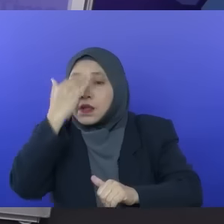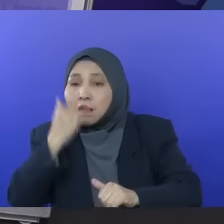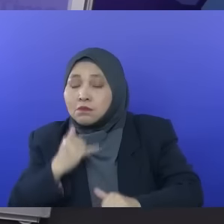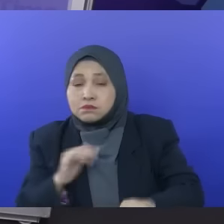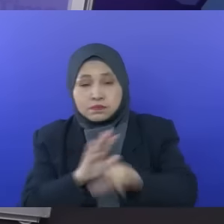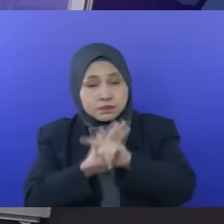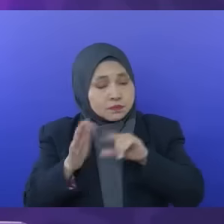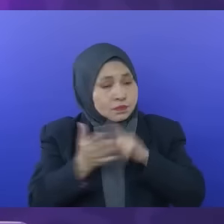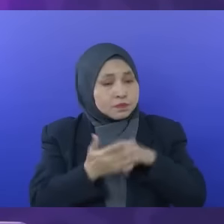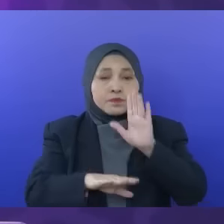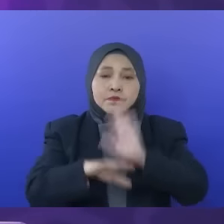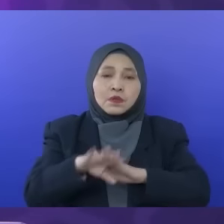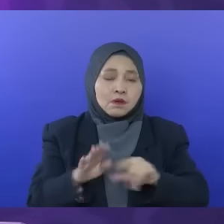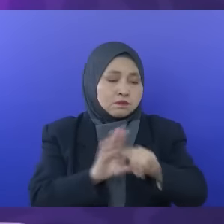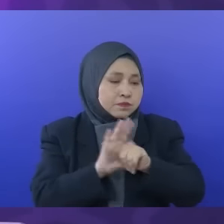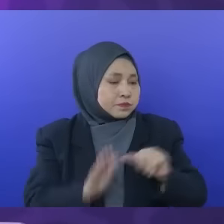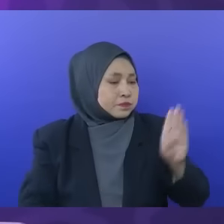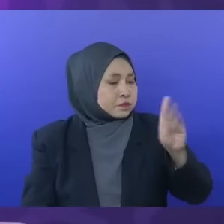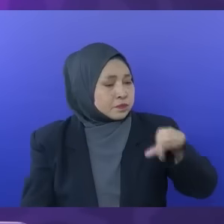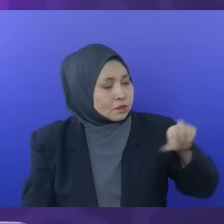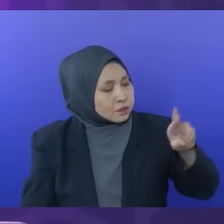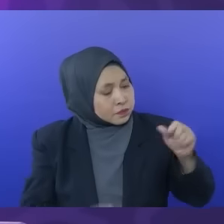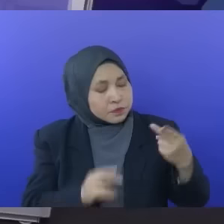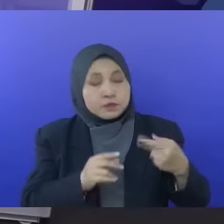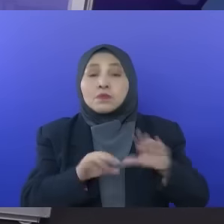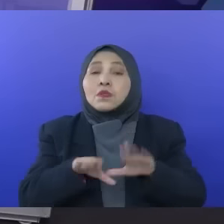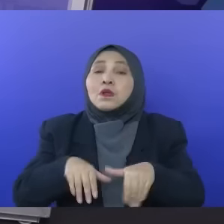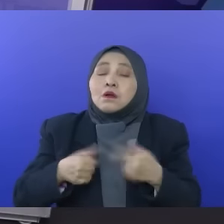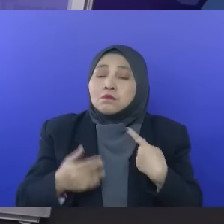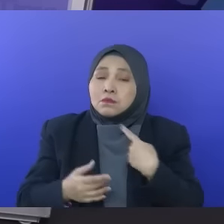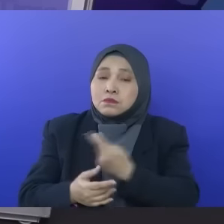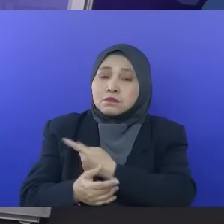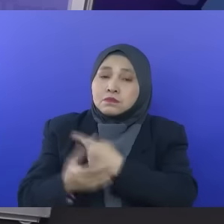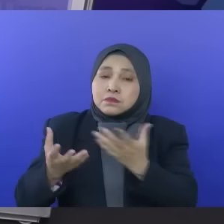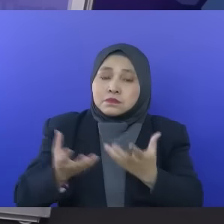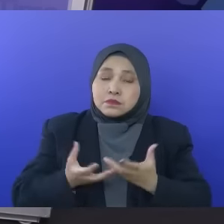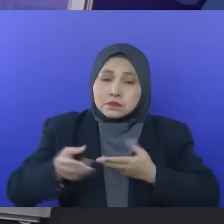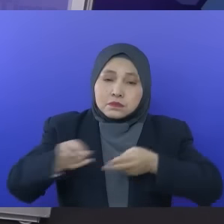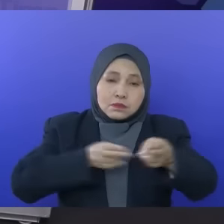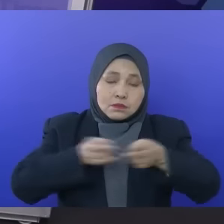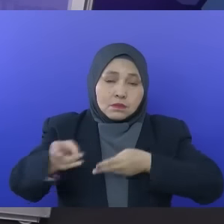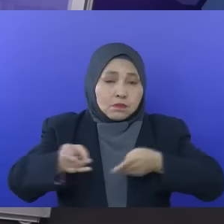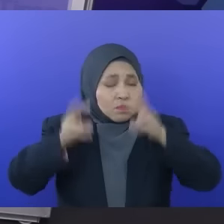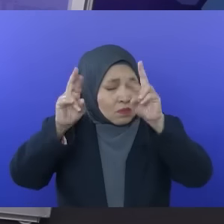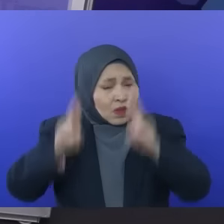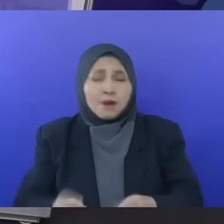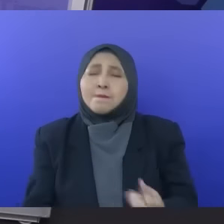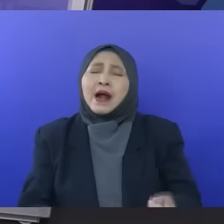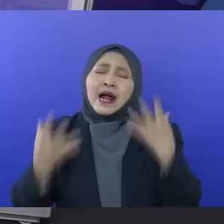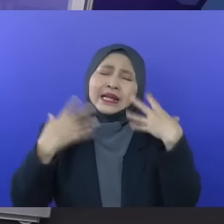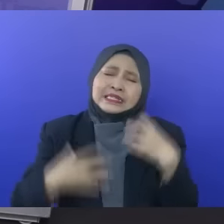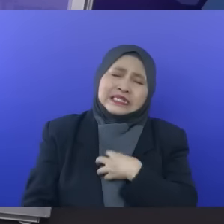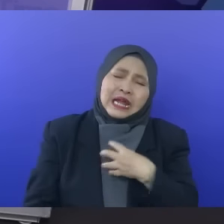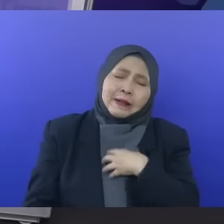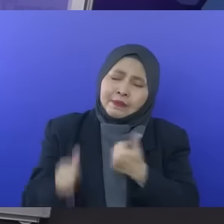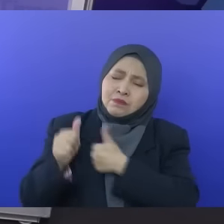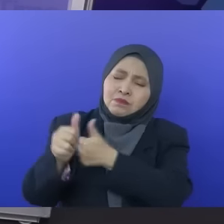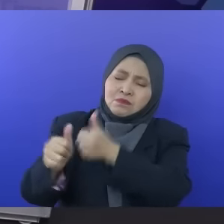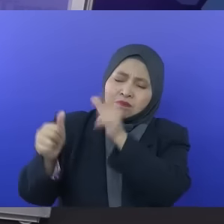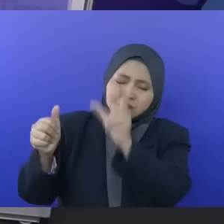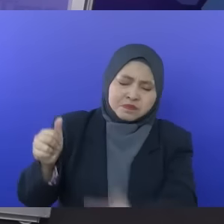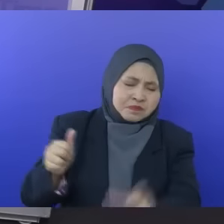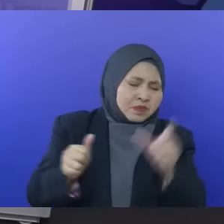surah ini dinamakan surah al-baqarah nak menceritakan bagaimana kita menguruskan rakyat yang banyak Sangiran nah pengikut yang